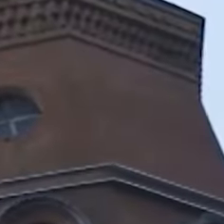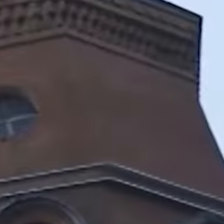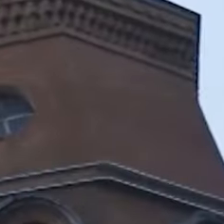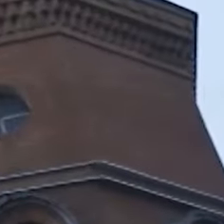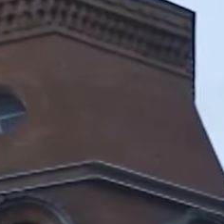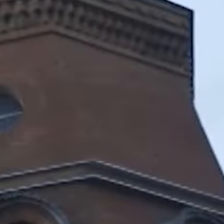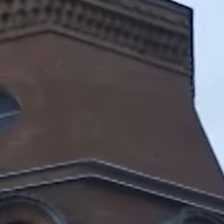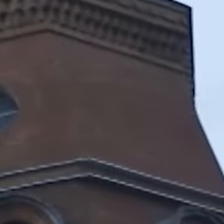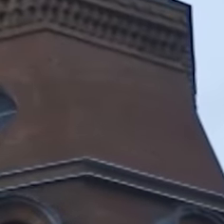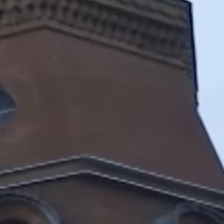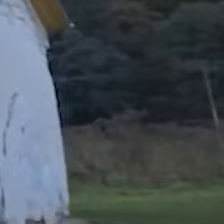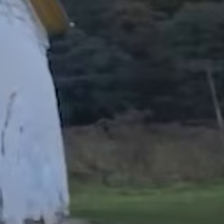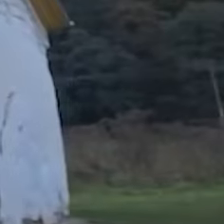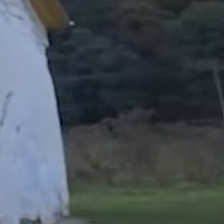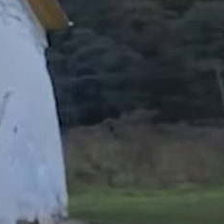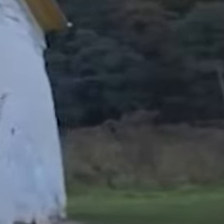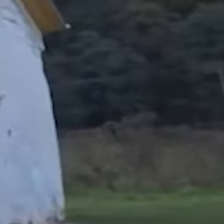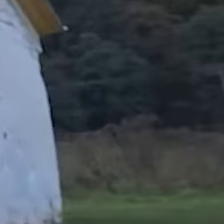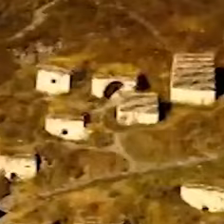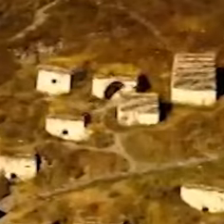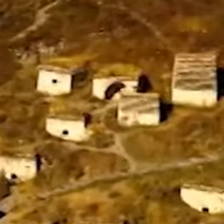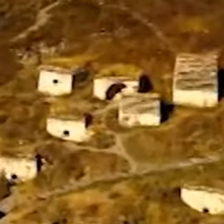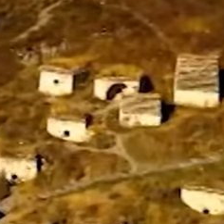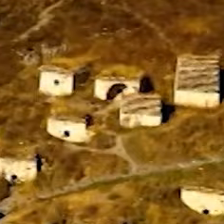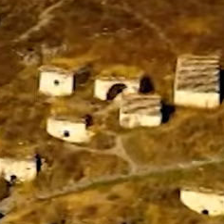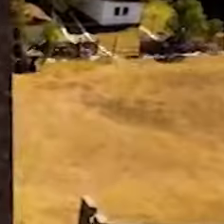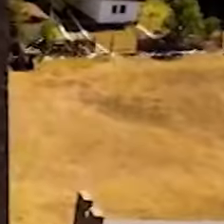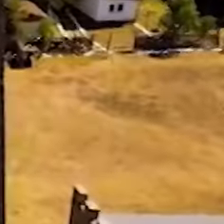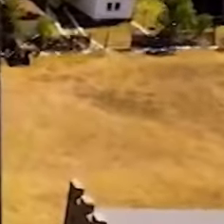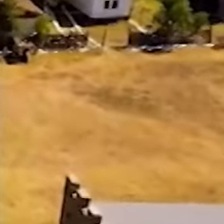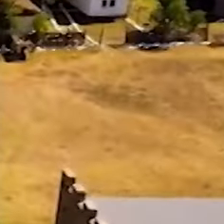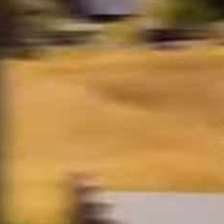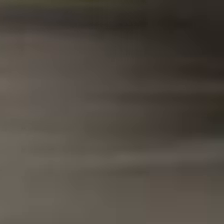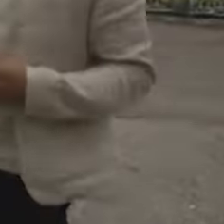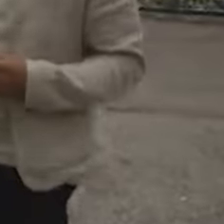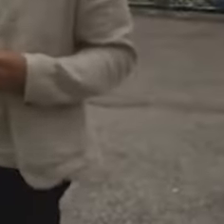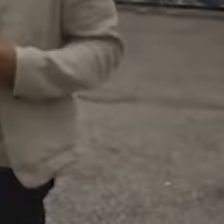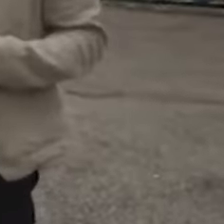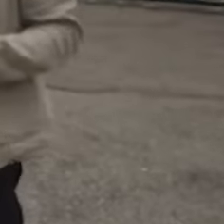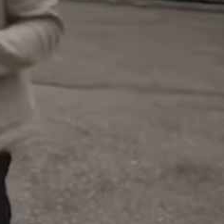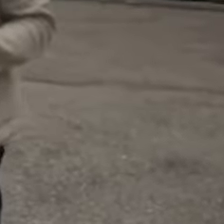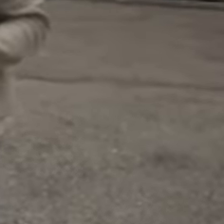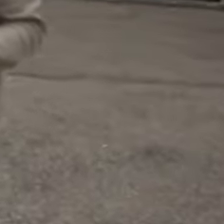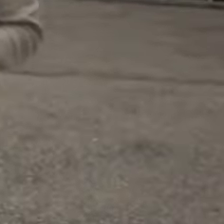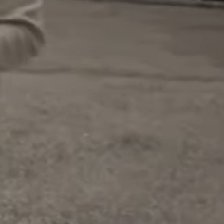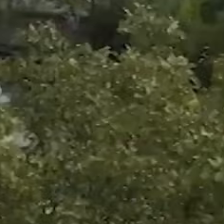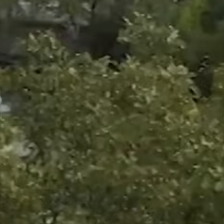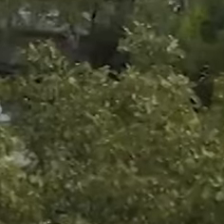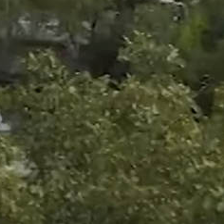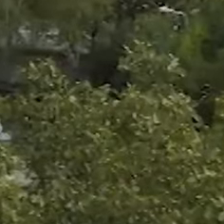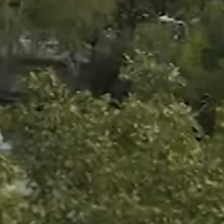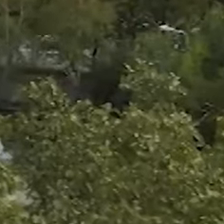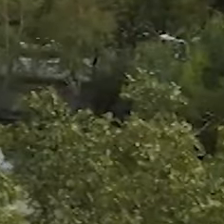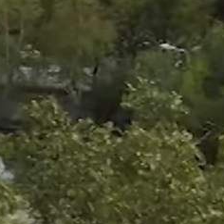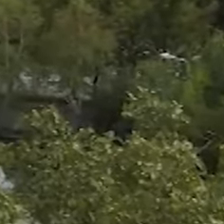и остается неотъемлемой частью духовного и культурного наследия. Это первый храм, который казаки построили